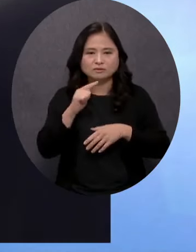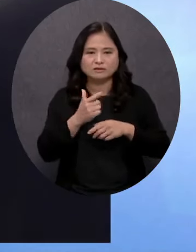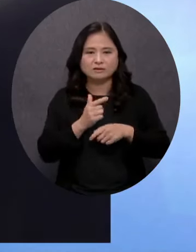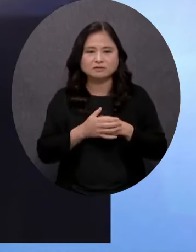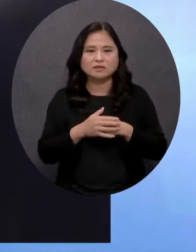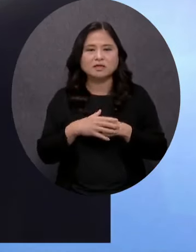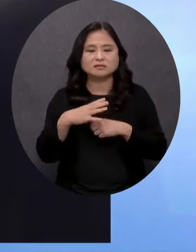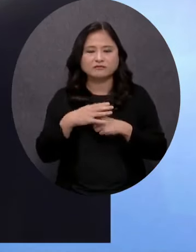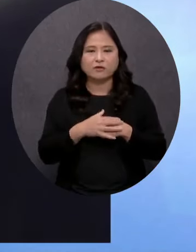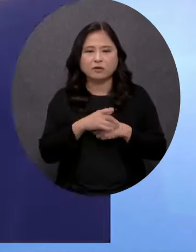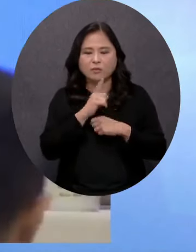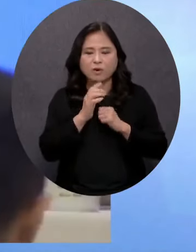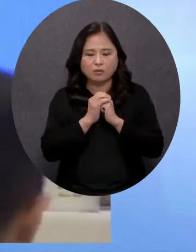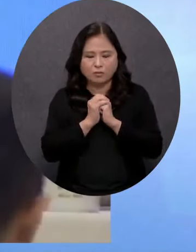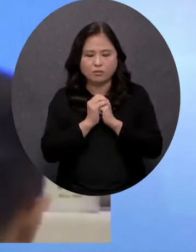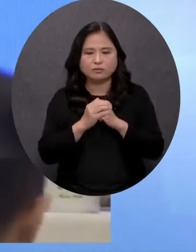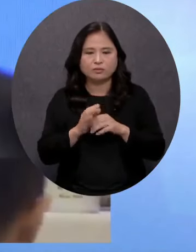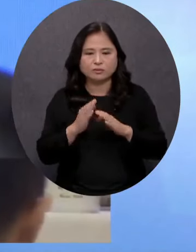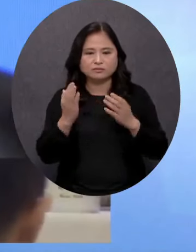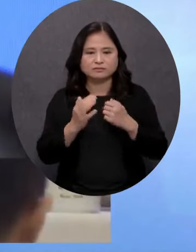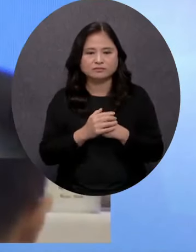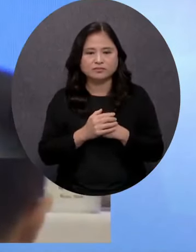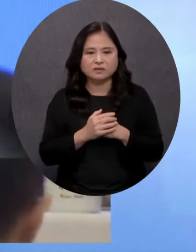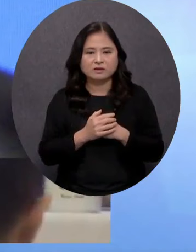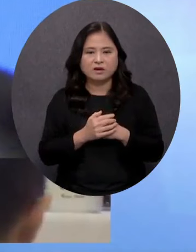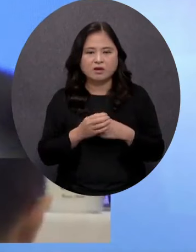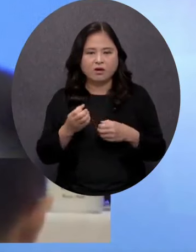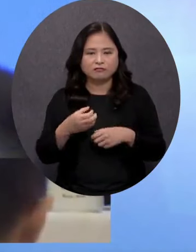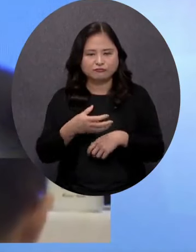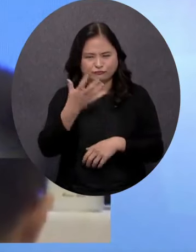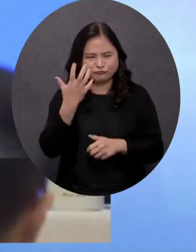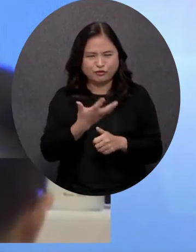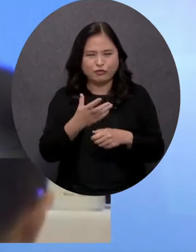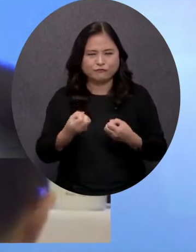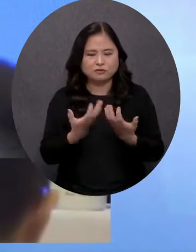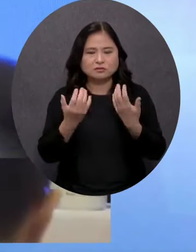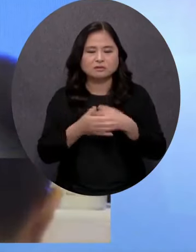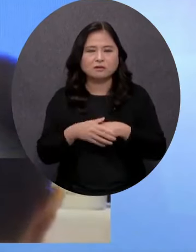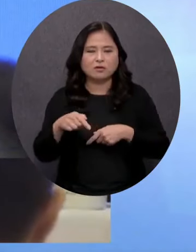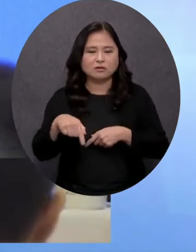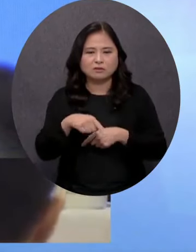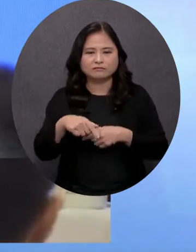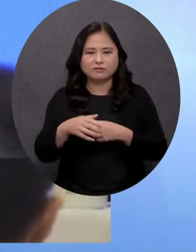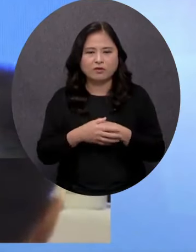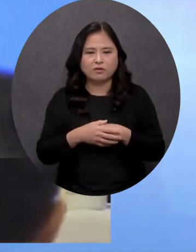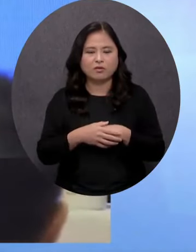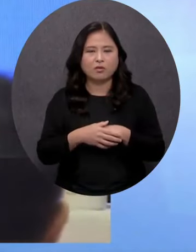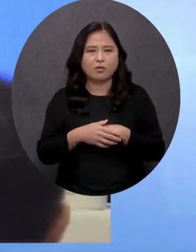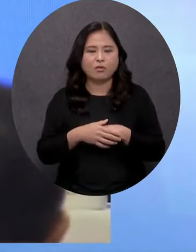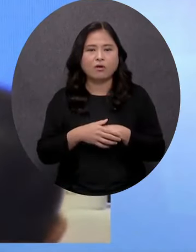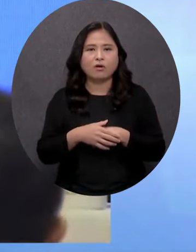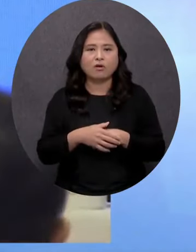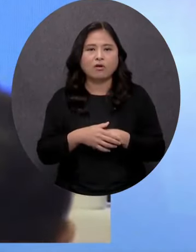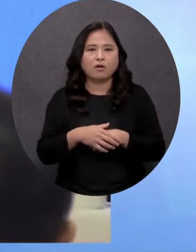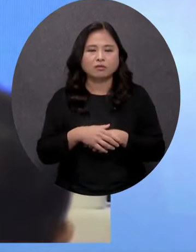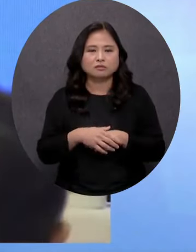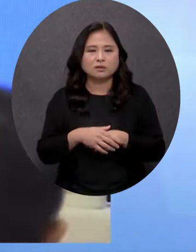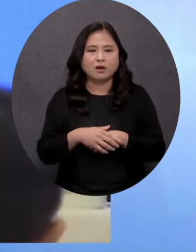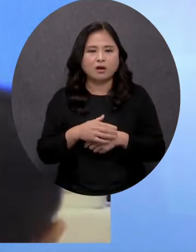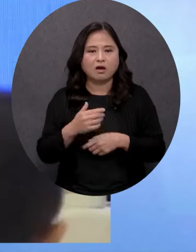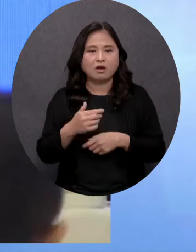哀。 灾害发生在梅州，造成了重大